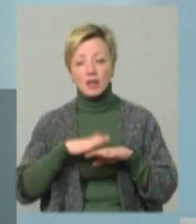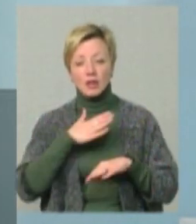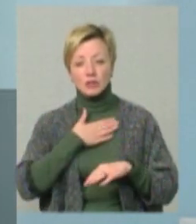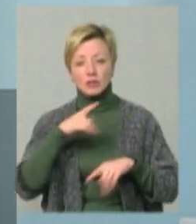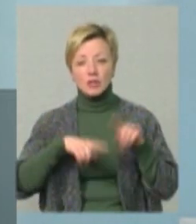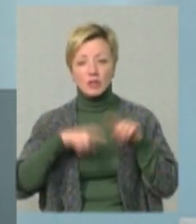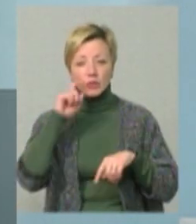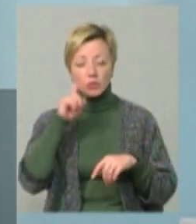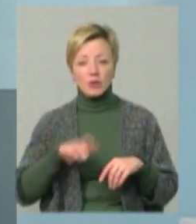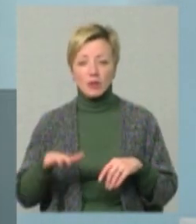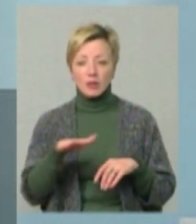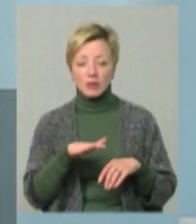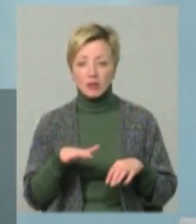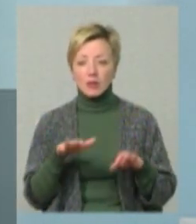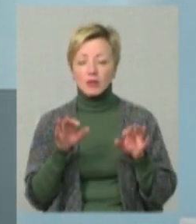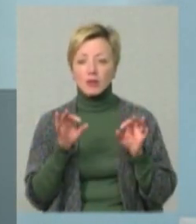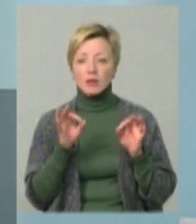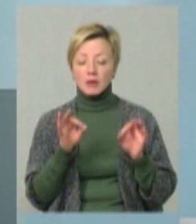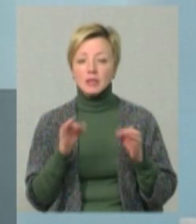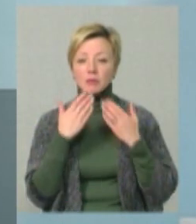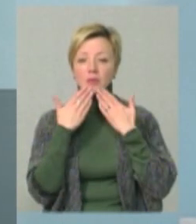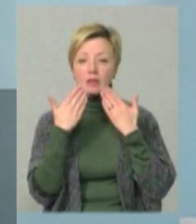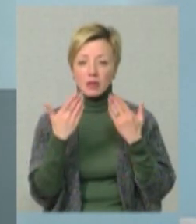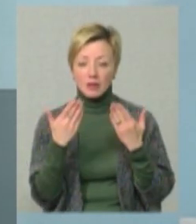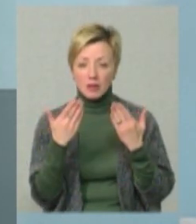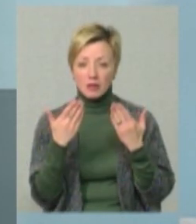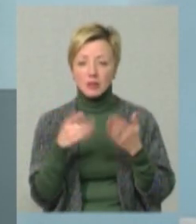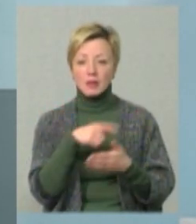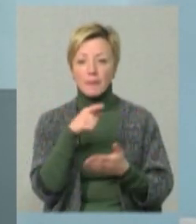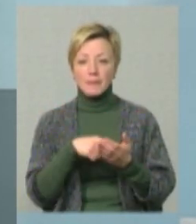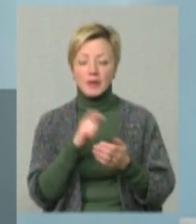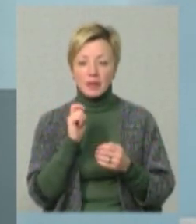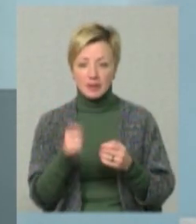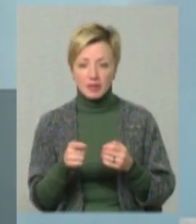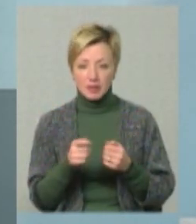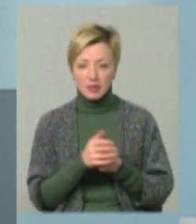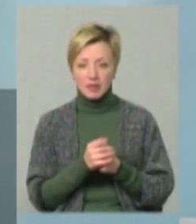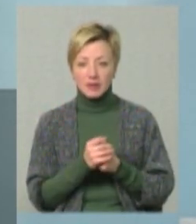рідну Україну? Правильні запитайте, давайте запитання.